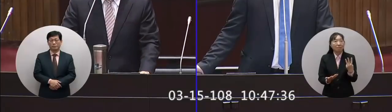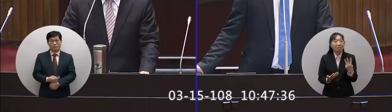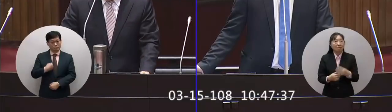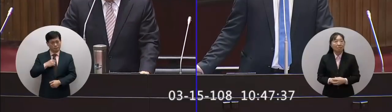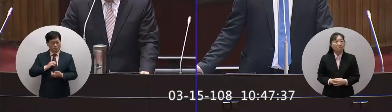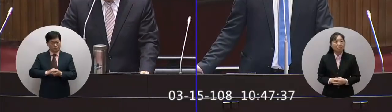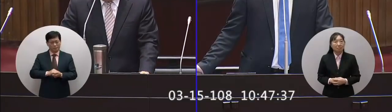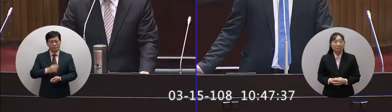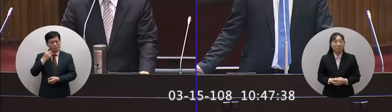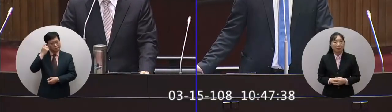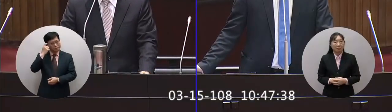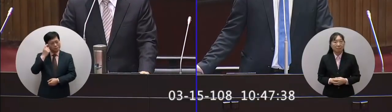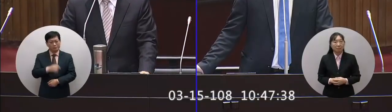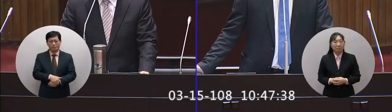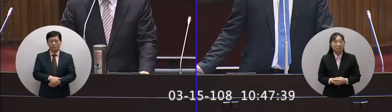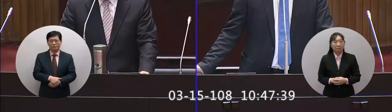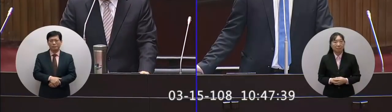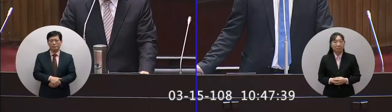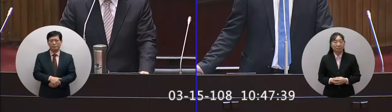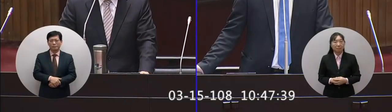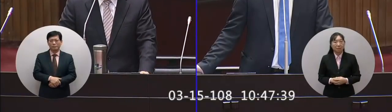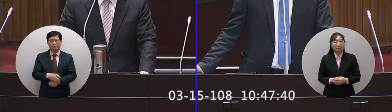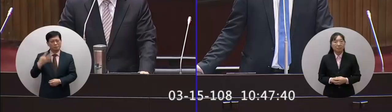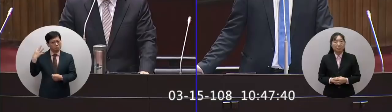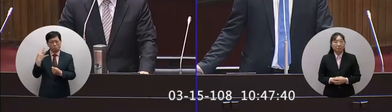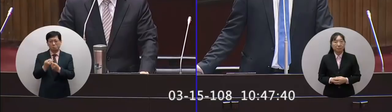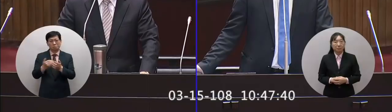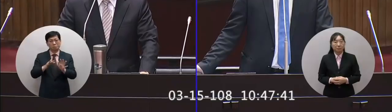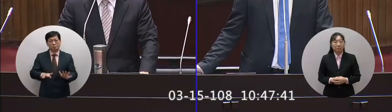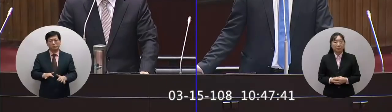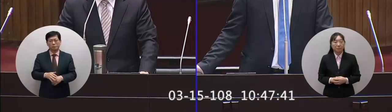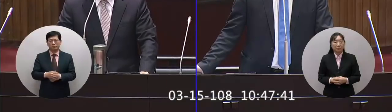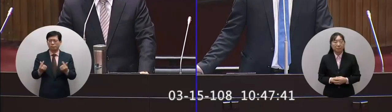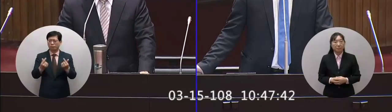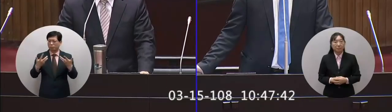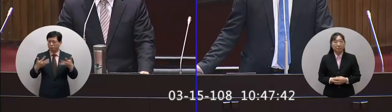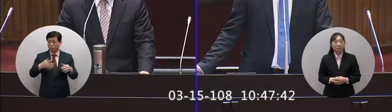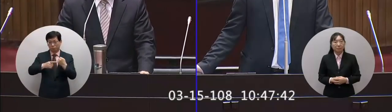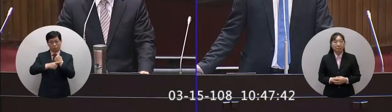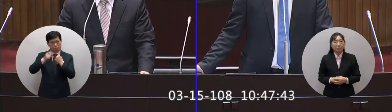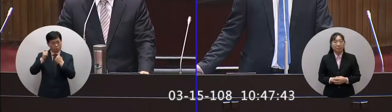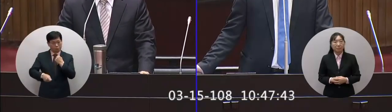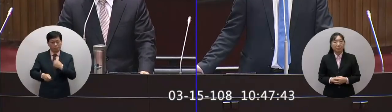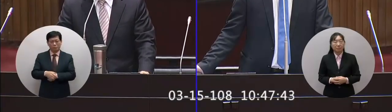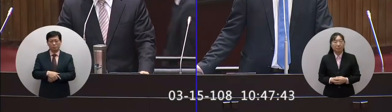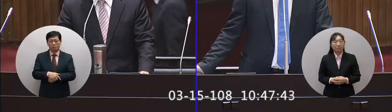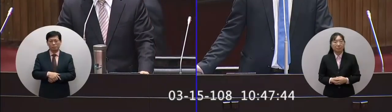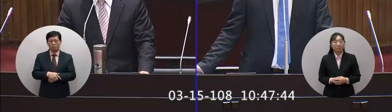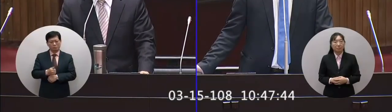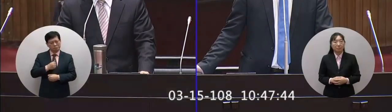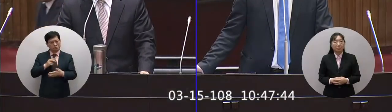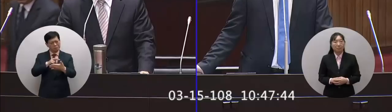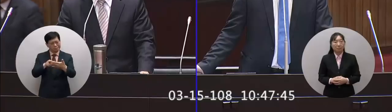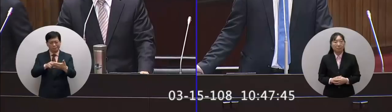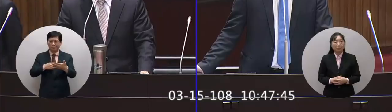我觉得，因为多年以来，像很多的判决等，实在